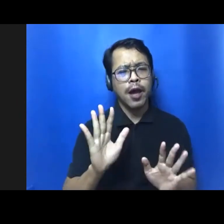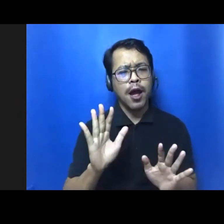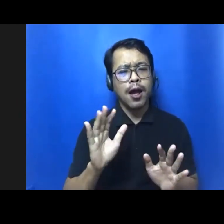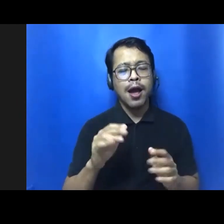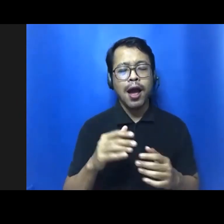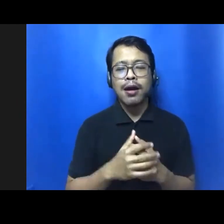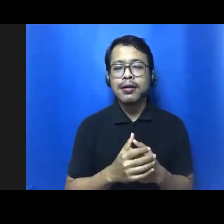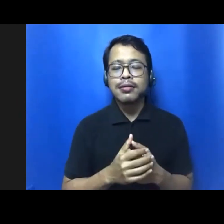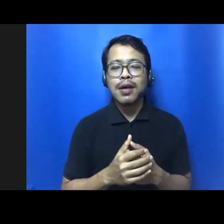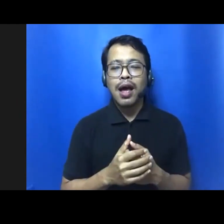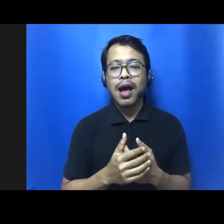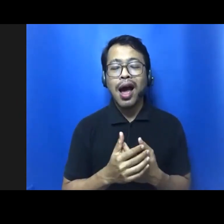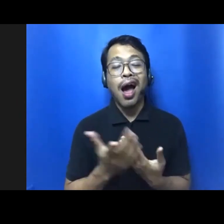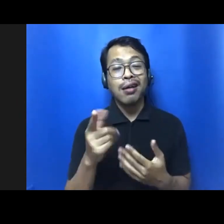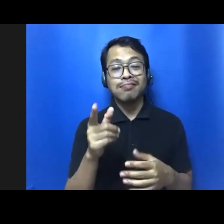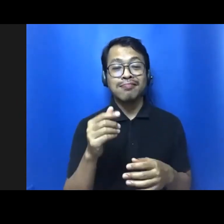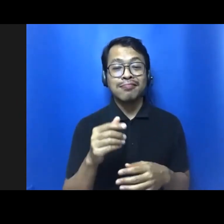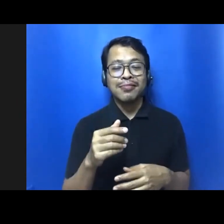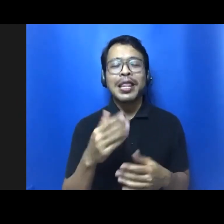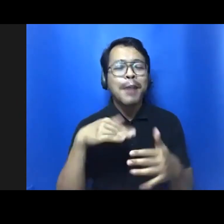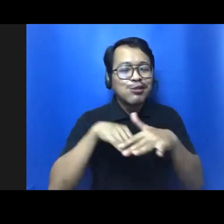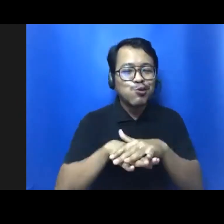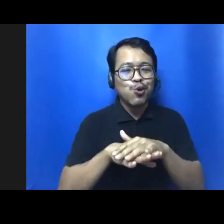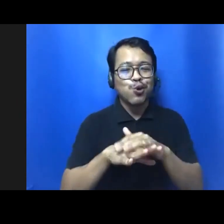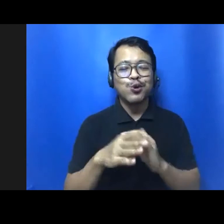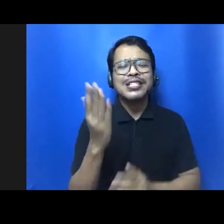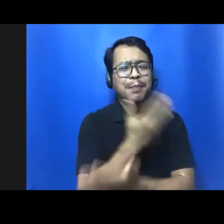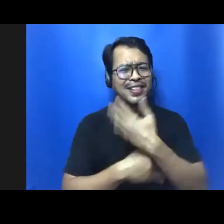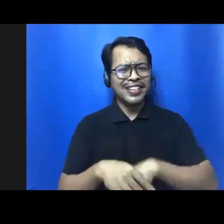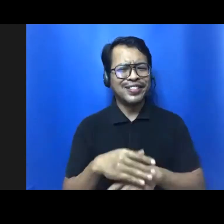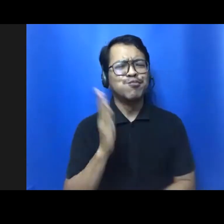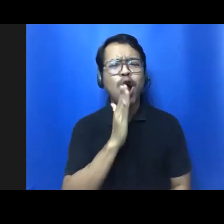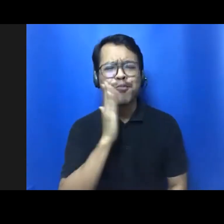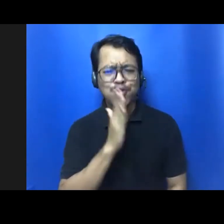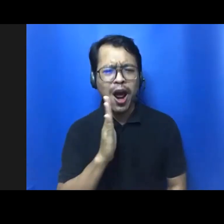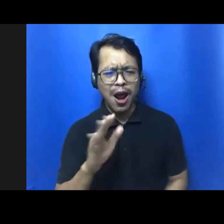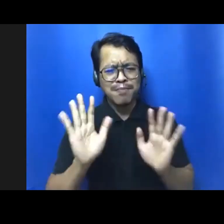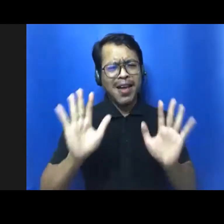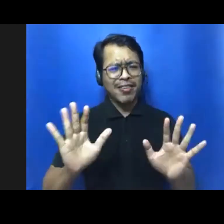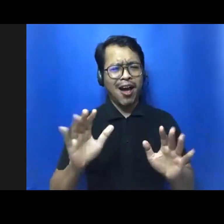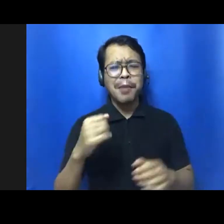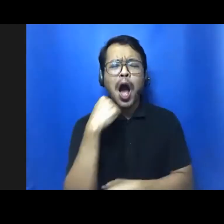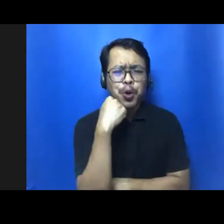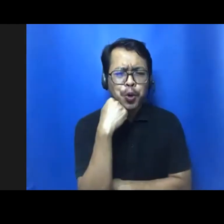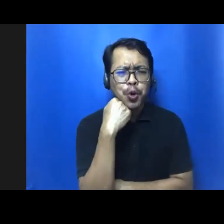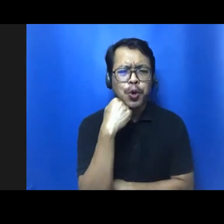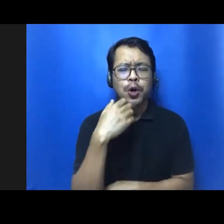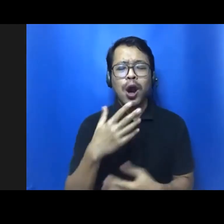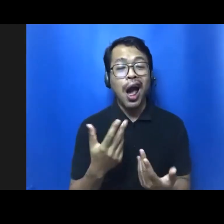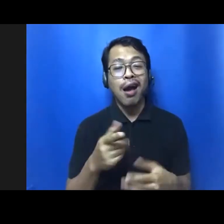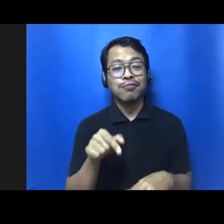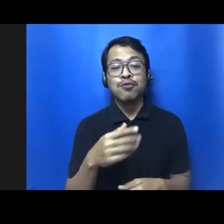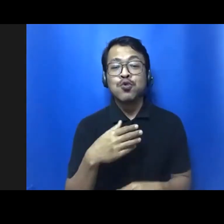termasuk anak, di situ ada anak disabilitas yang cukup banyak juga, dan itu kebanyakan di